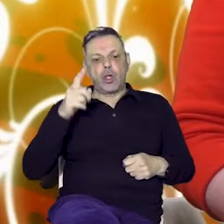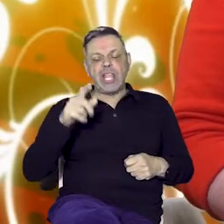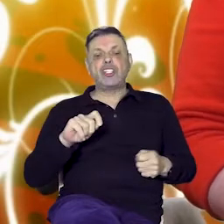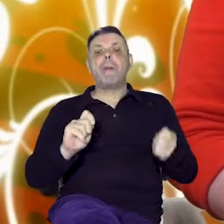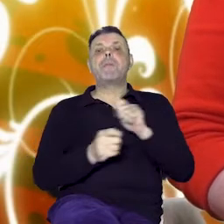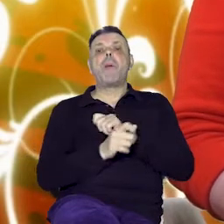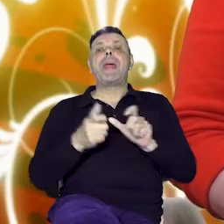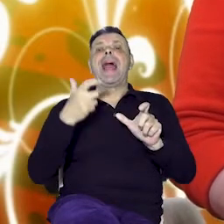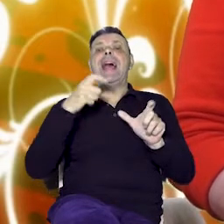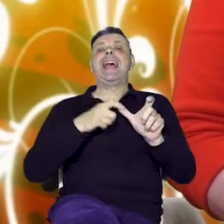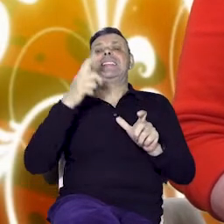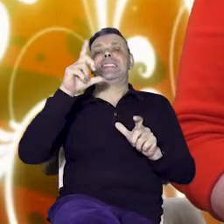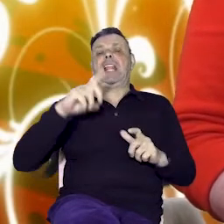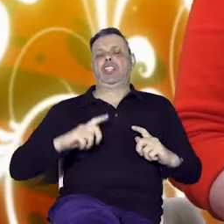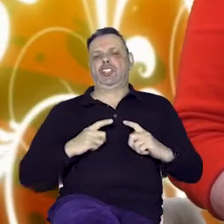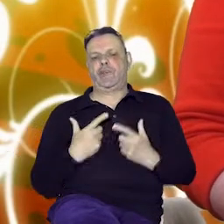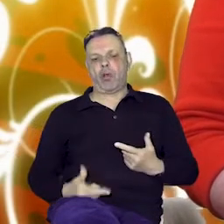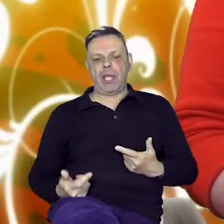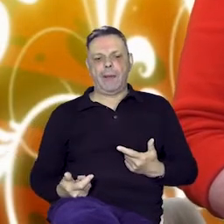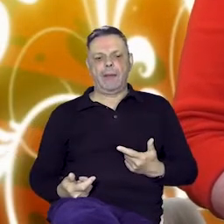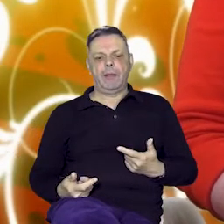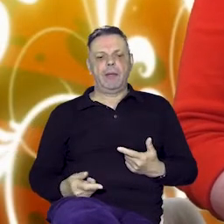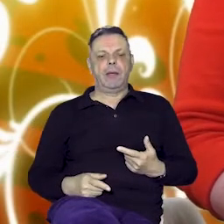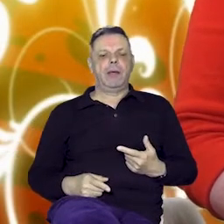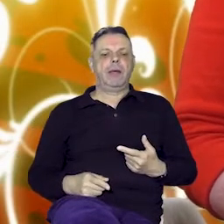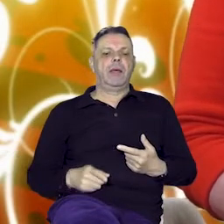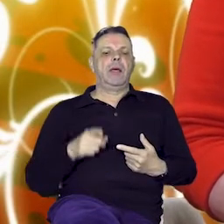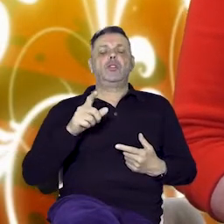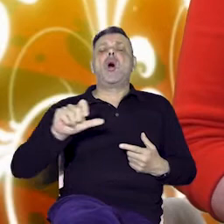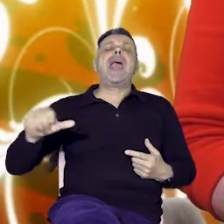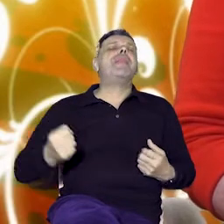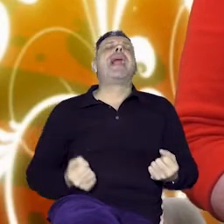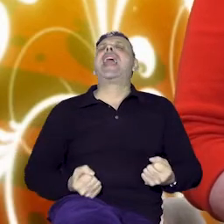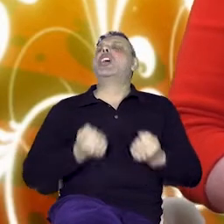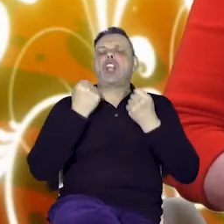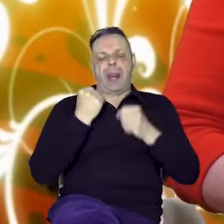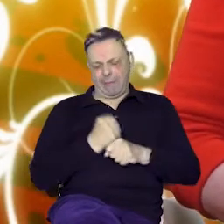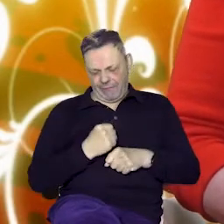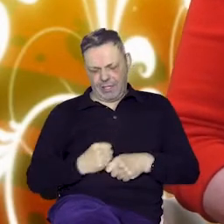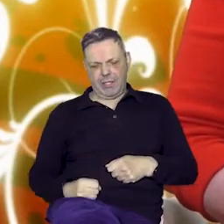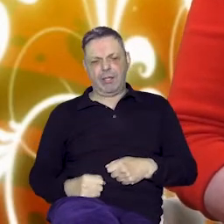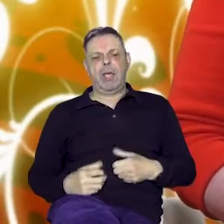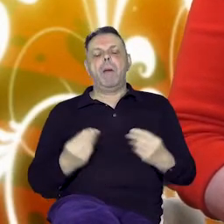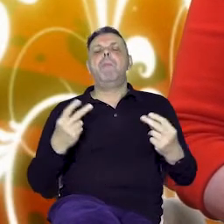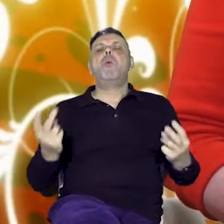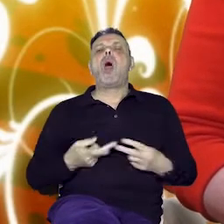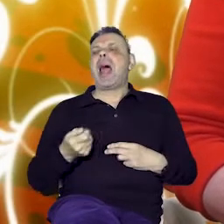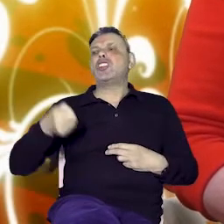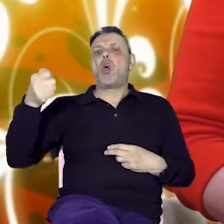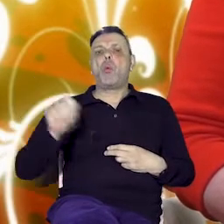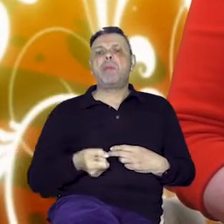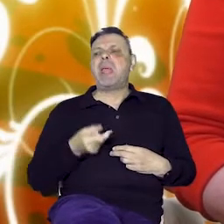života. Prevedeno na jezik laika, to je ono najteže, ali to je najteže napraviti. Puno je lakše popiti